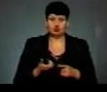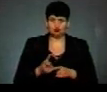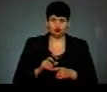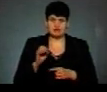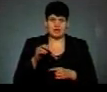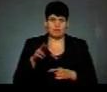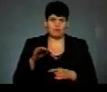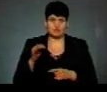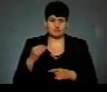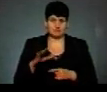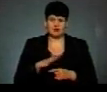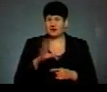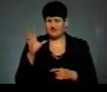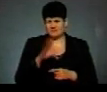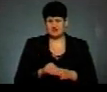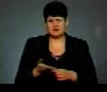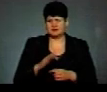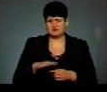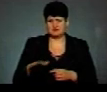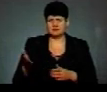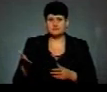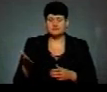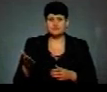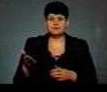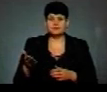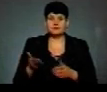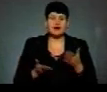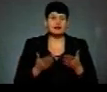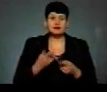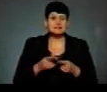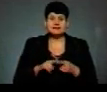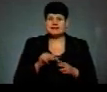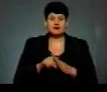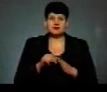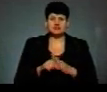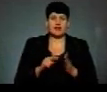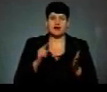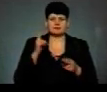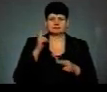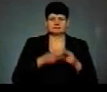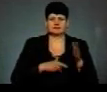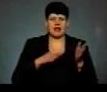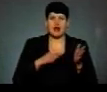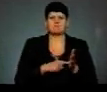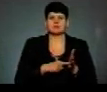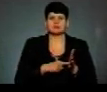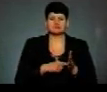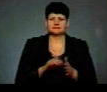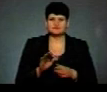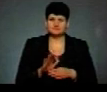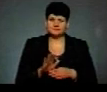емоційно, як і всі студенти. Проте це означало для неї крапку. Зразу хочу відзначити, тому